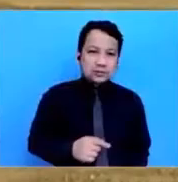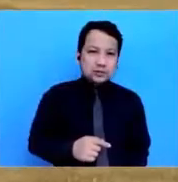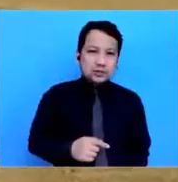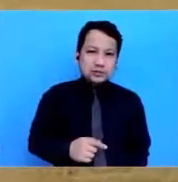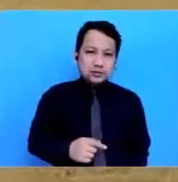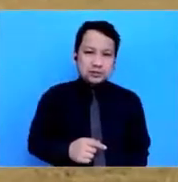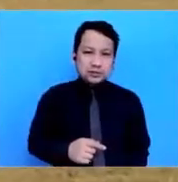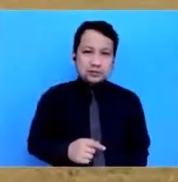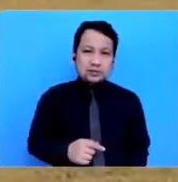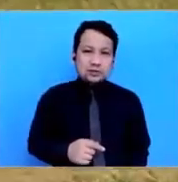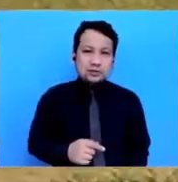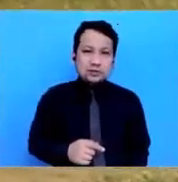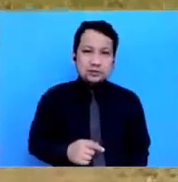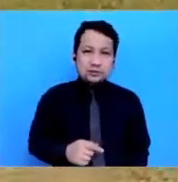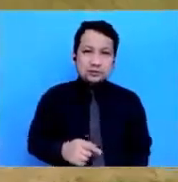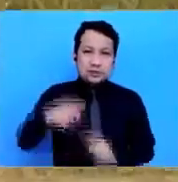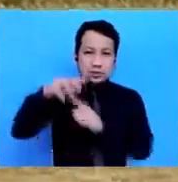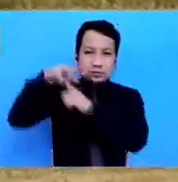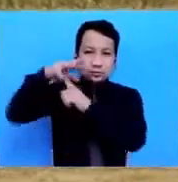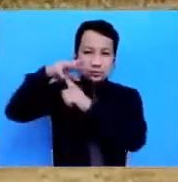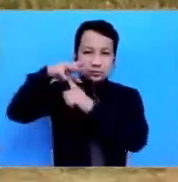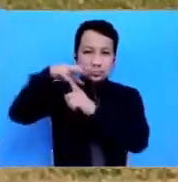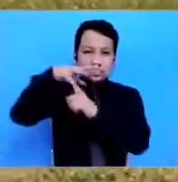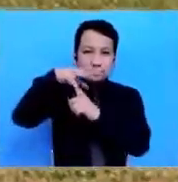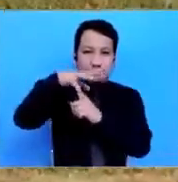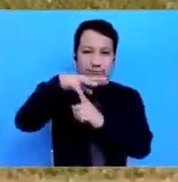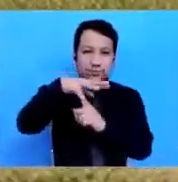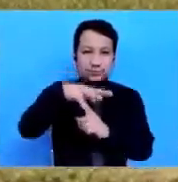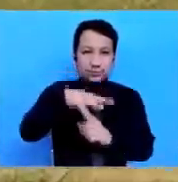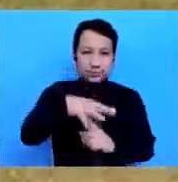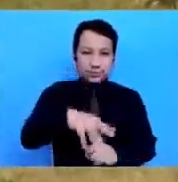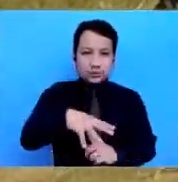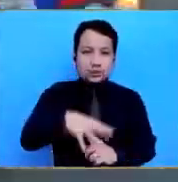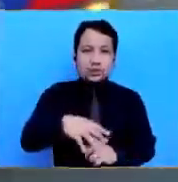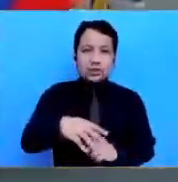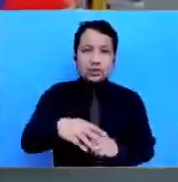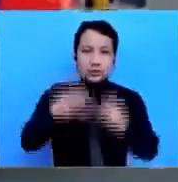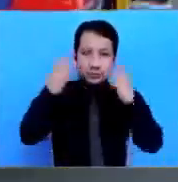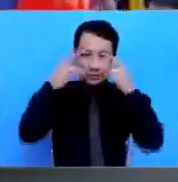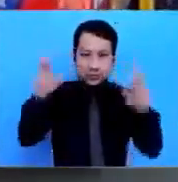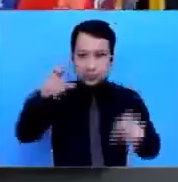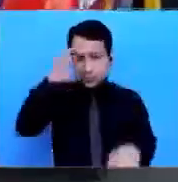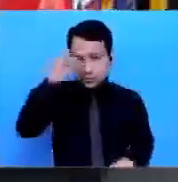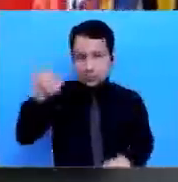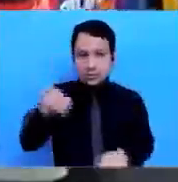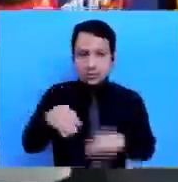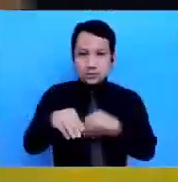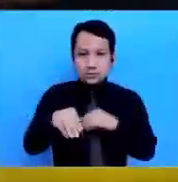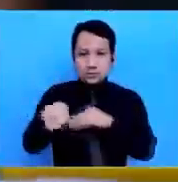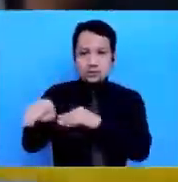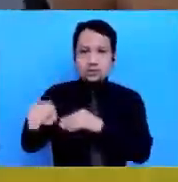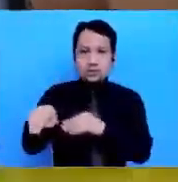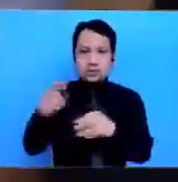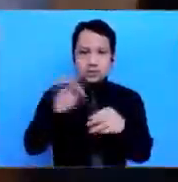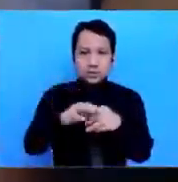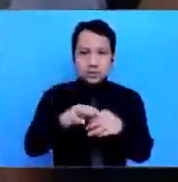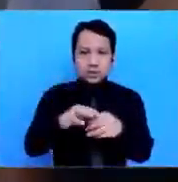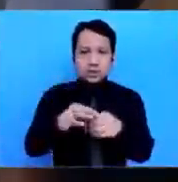Sakay ng chopper, dumating sa San Juan, Batangas si presidential aspirant Mayor Isko Moreno. Nag-motorcade siya sa vote-rich